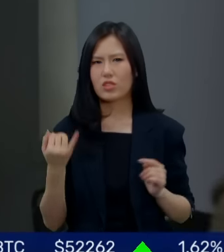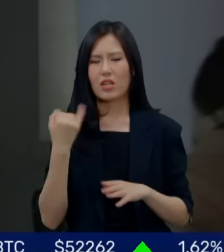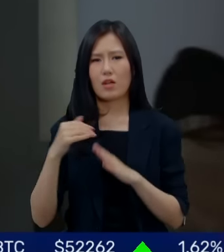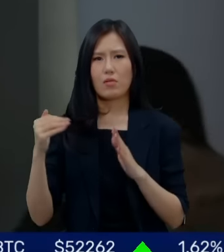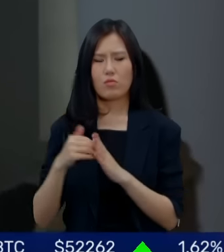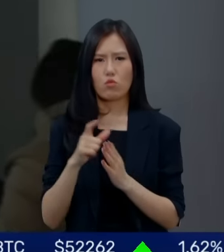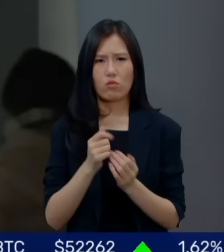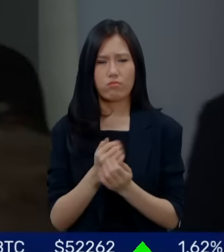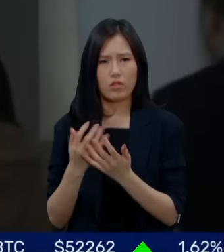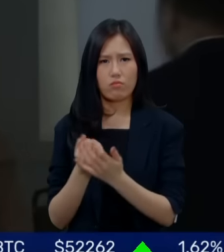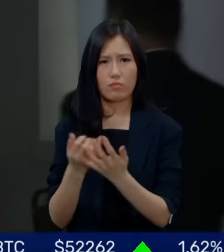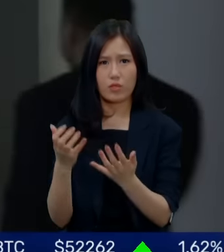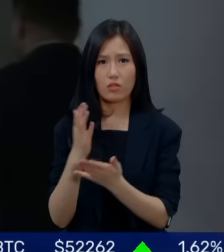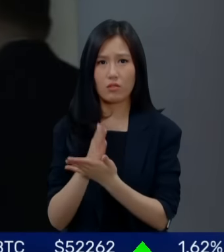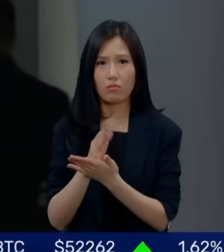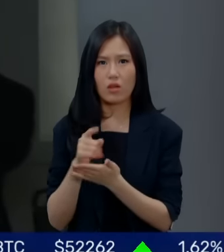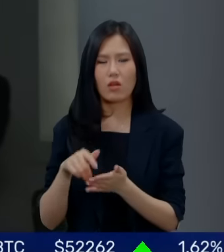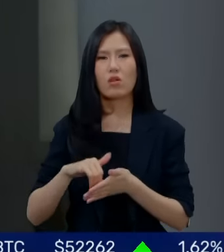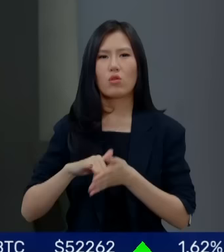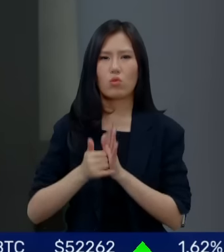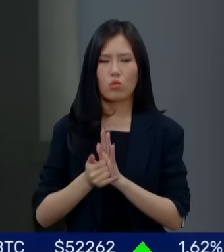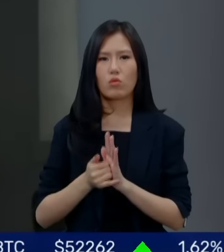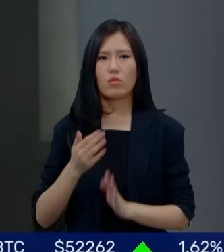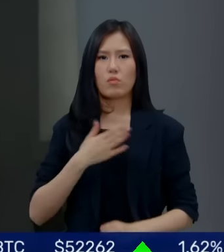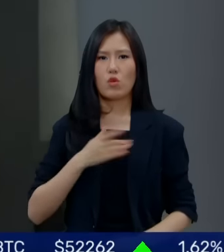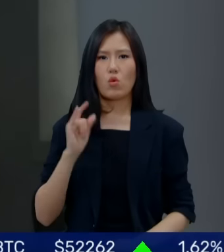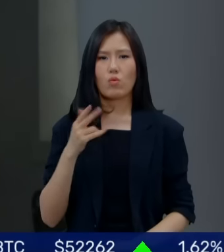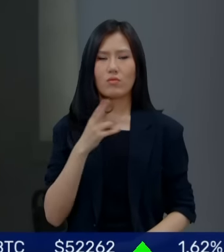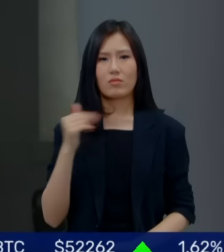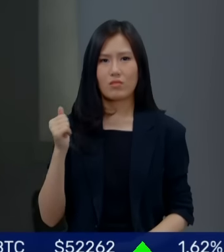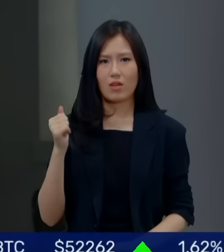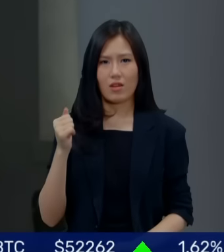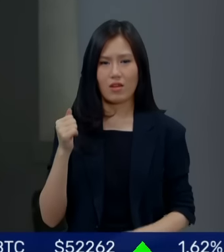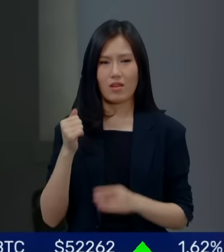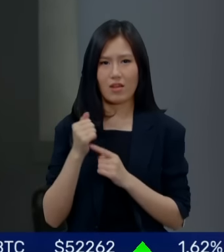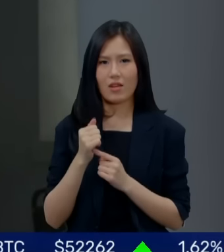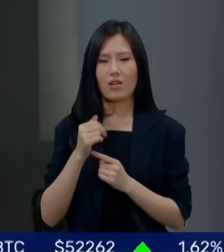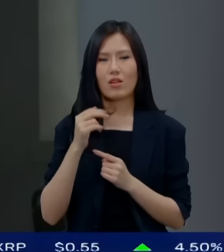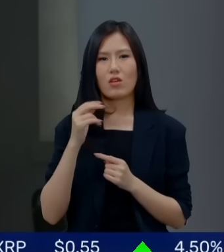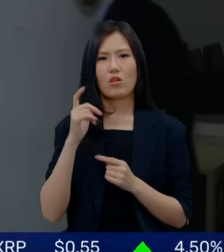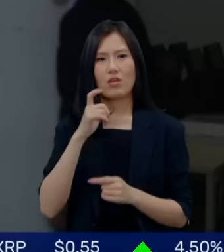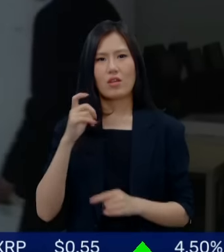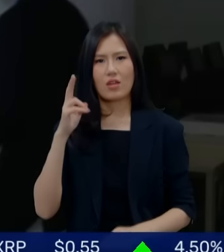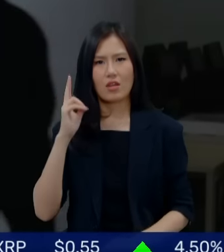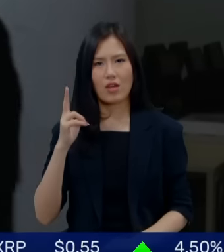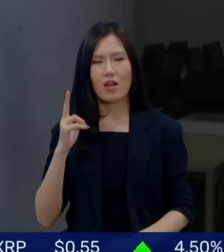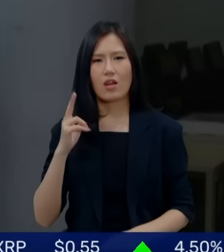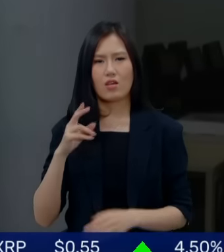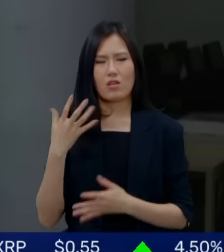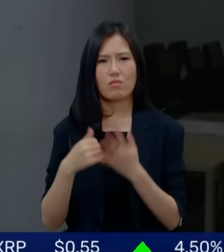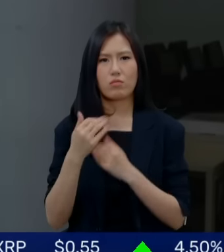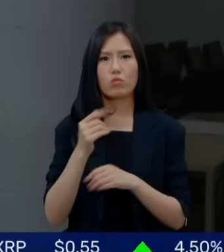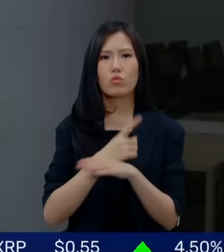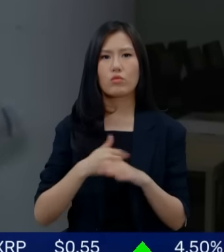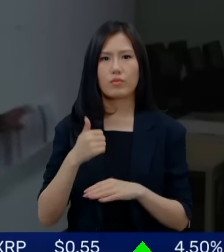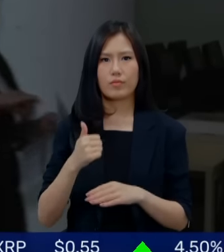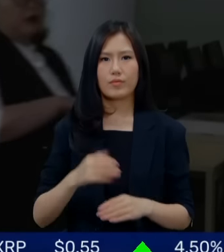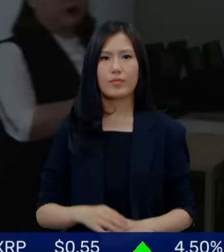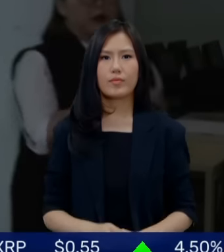үзүүлэлтүүд нь нэлээд хувьцаат компани хувьд үлрэл болгон жил болгон одоо хагас жил болгон тайлангаараа бол харагдаад яваад байгаа. Хувьцаа эзэмшигчтэй хувьд бол